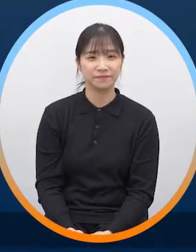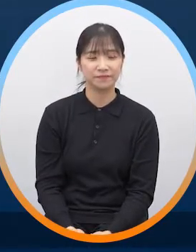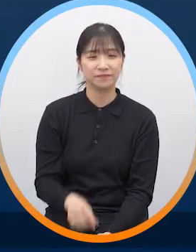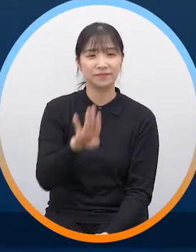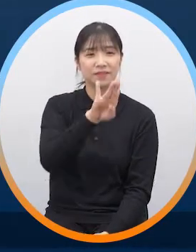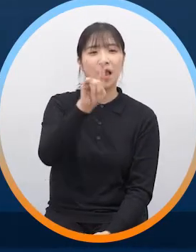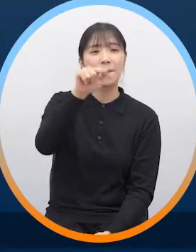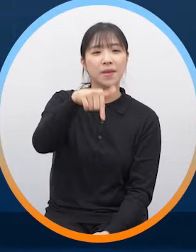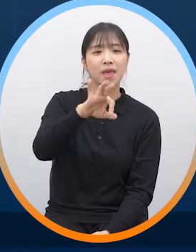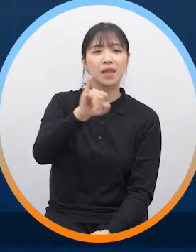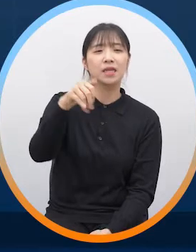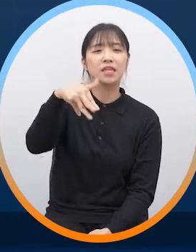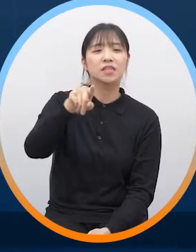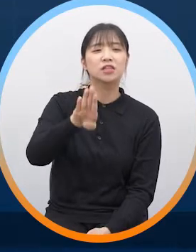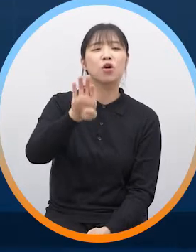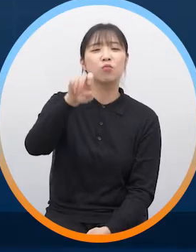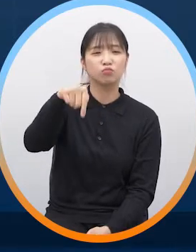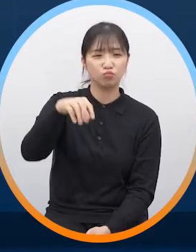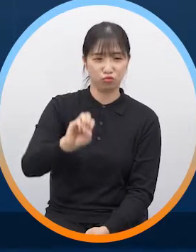백이처풍.